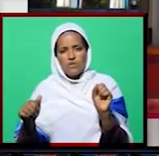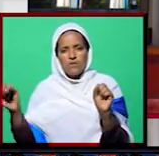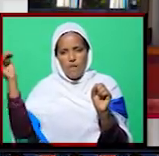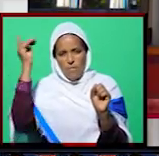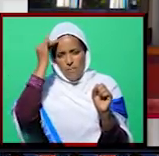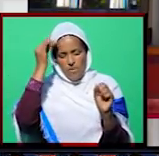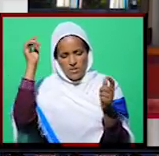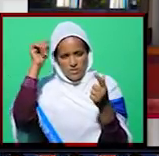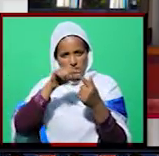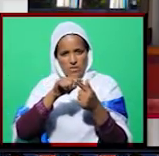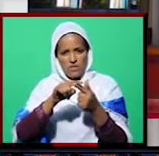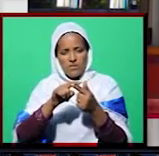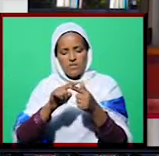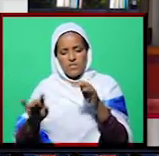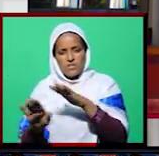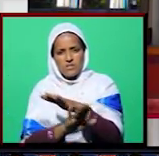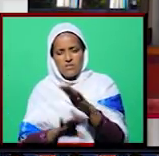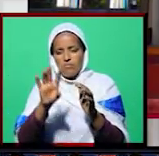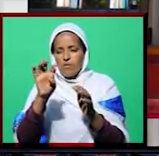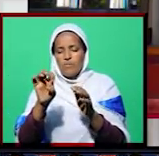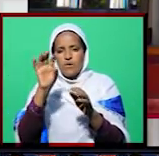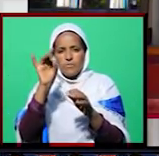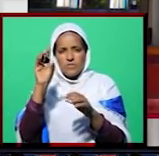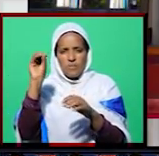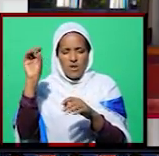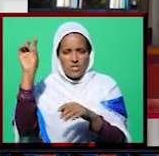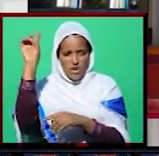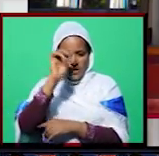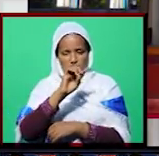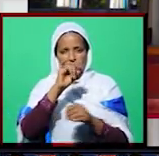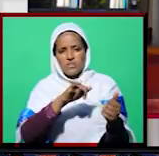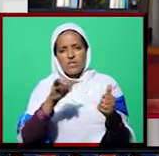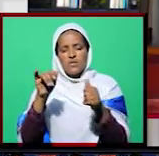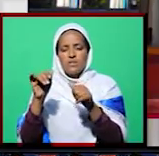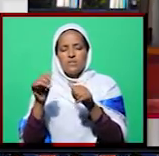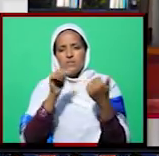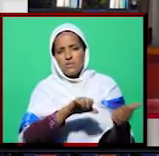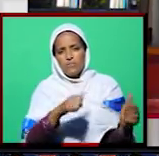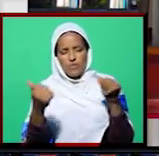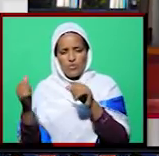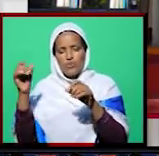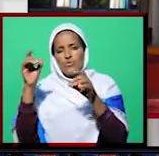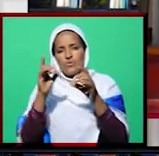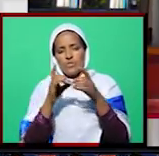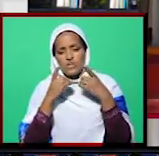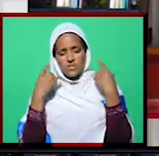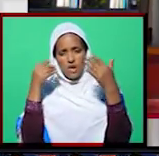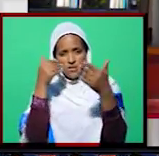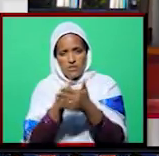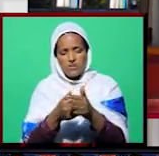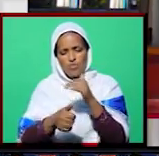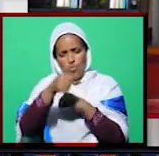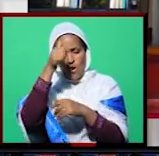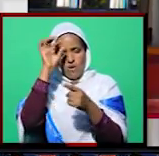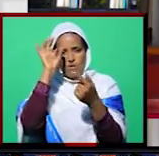ንኛውም ከፓትርያርኩ እስከ ታች እስከ እንግዲህ በ40 እና በ80 ቀን እስከ ተጠመቀው ክርስቲያን ድረስ